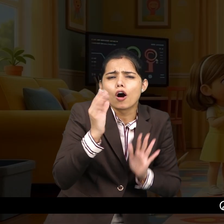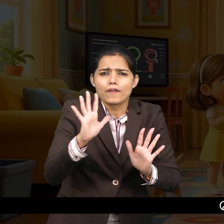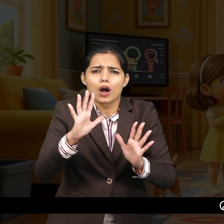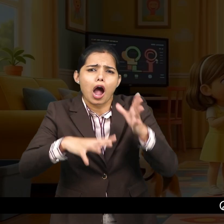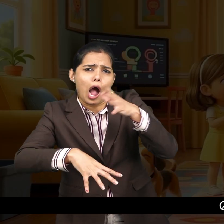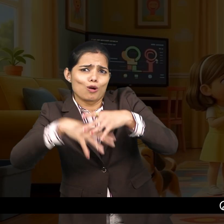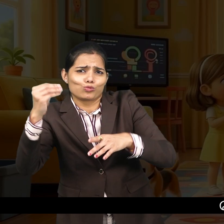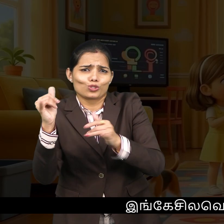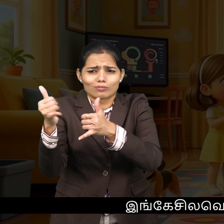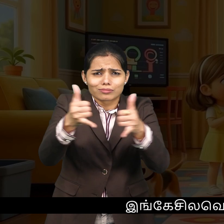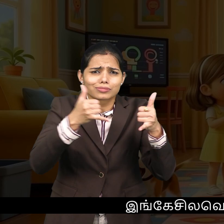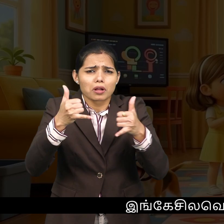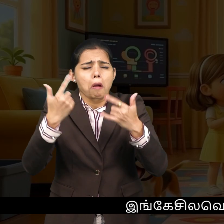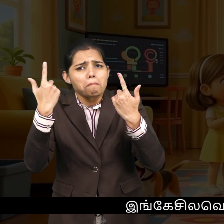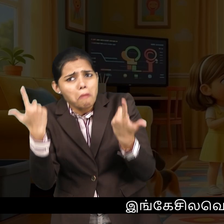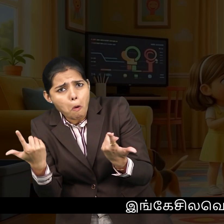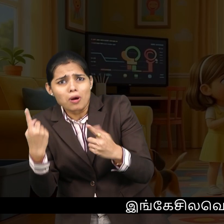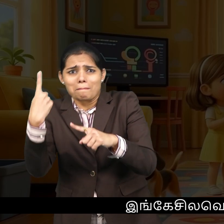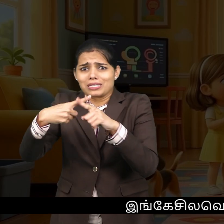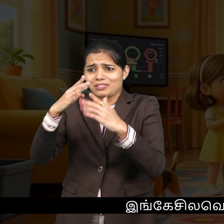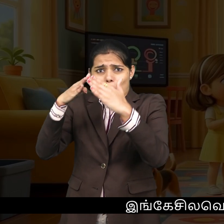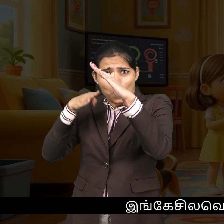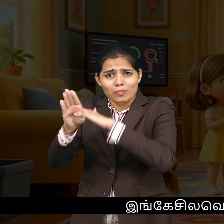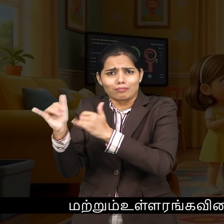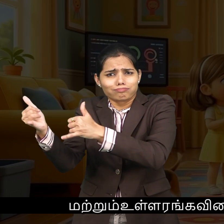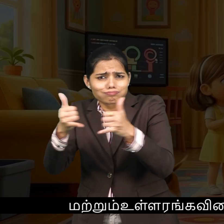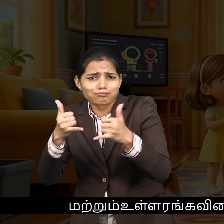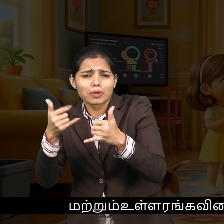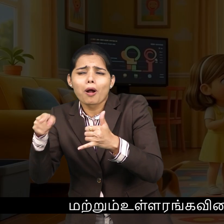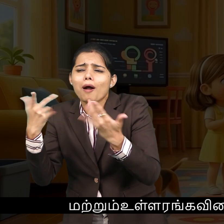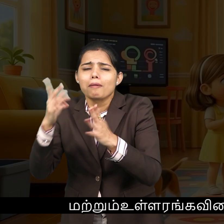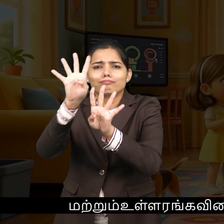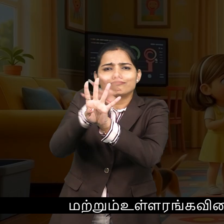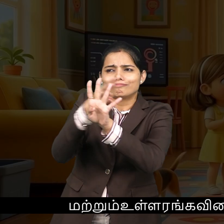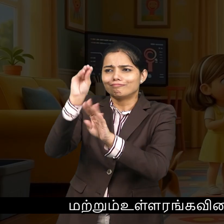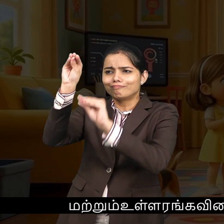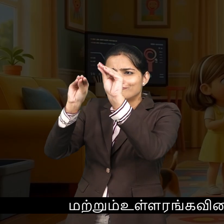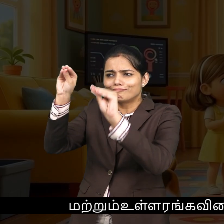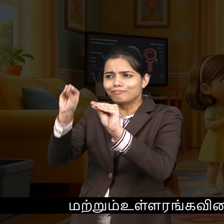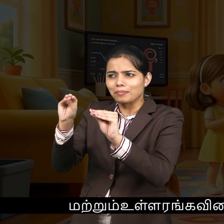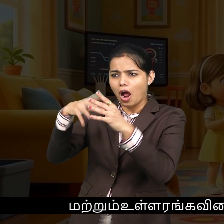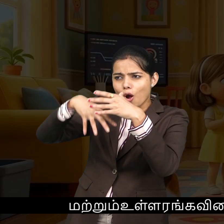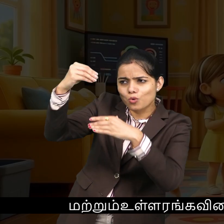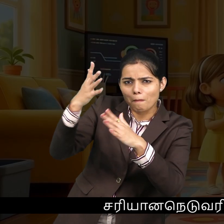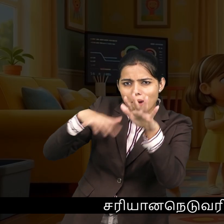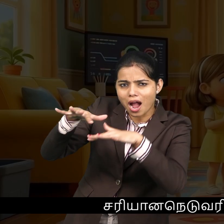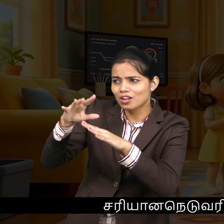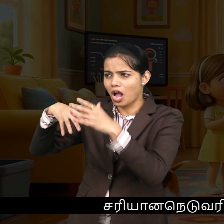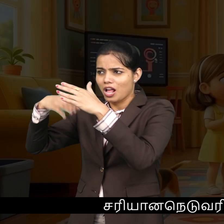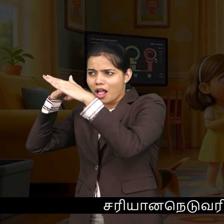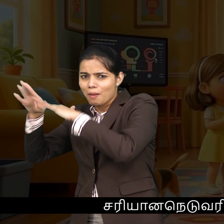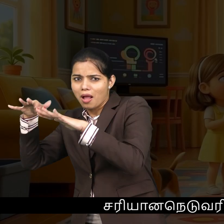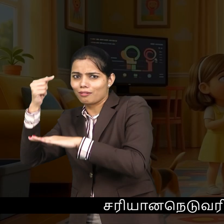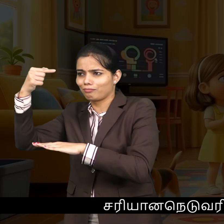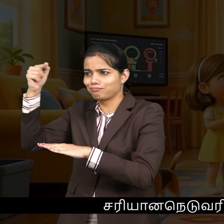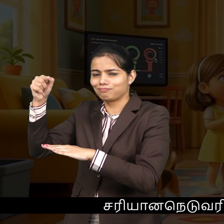செயற்பாடு. இங்கே சில வெளிப்புற விளையாட்டுகள் மற்றும் உள்ளரங்க விளையாட்டுகளின் பட்டியல் உள்ளது.